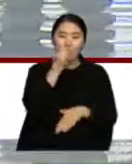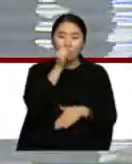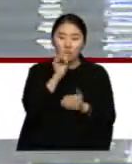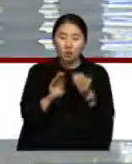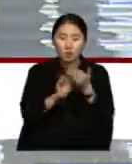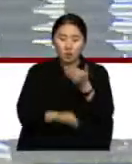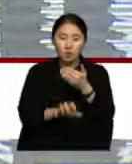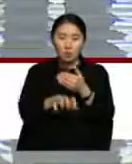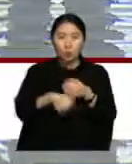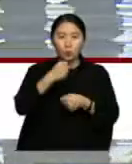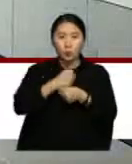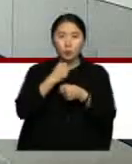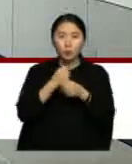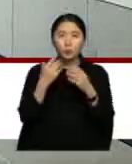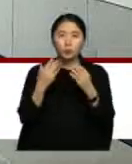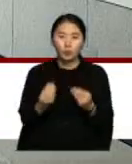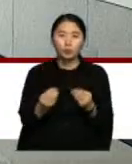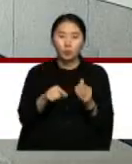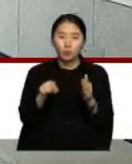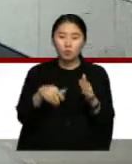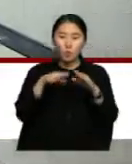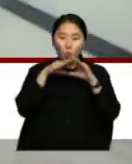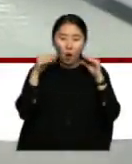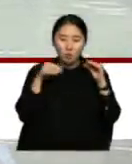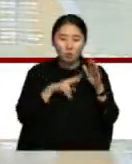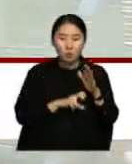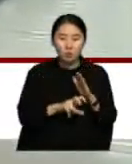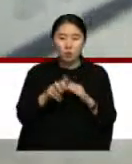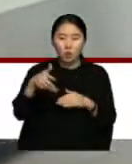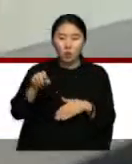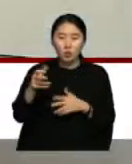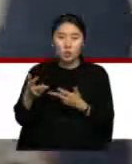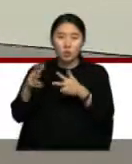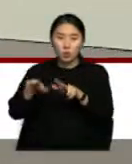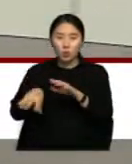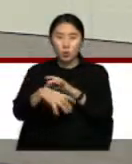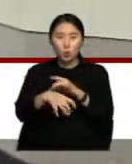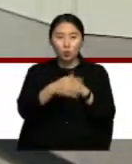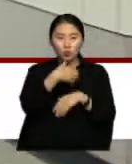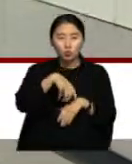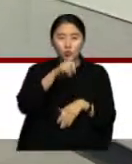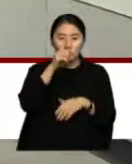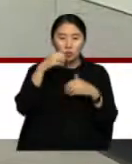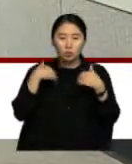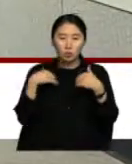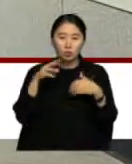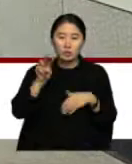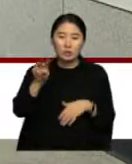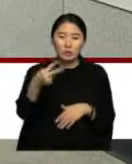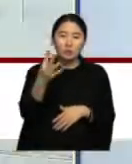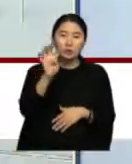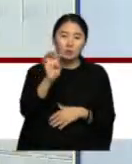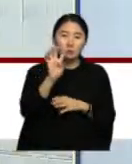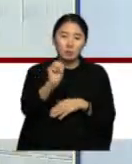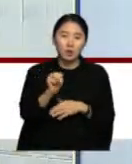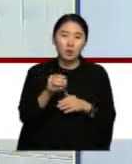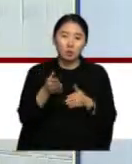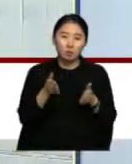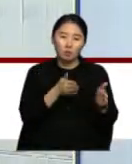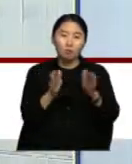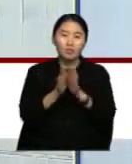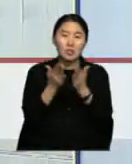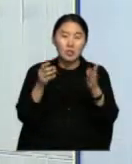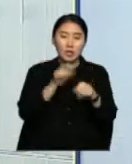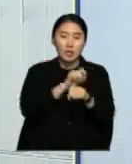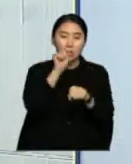지하 공간을 만든 것. 이 중 광화문역에서 청진공원, 종로구청으로 이어지는 240m 구간에 책 특화